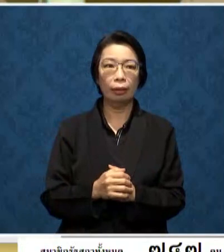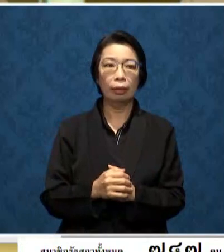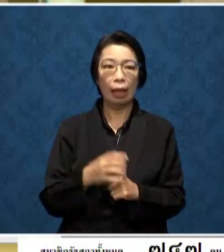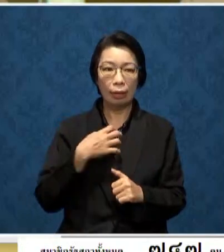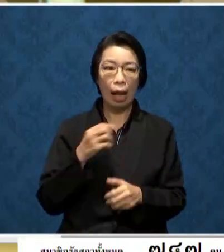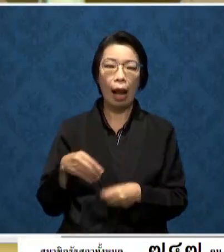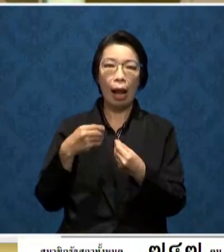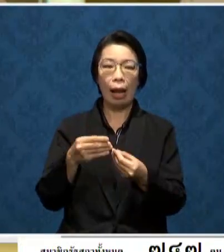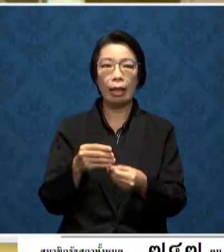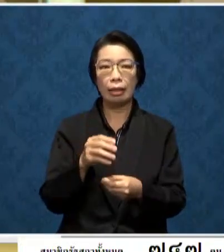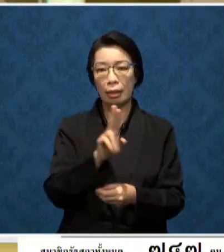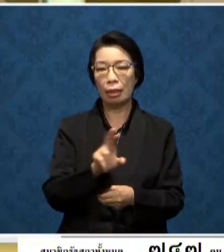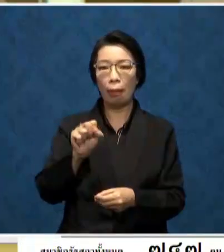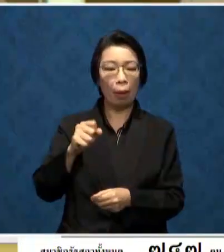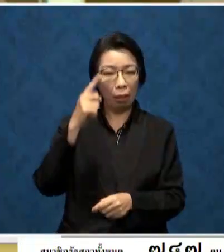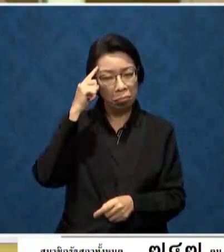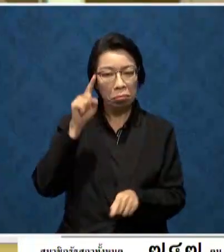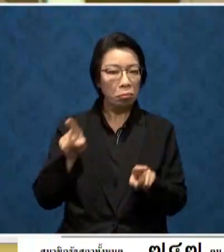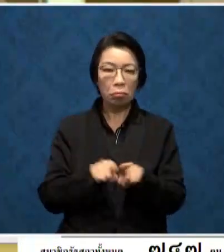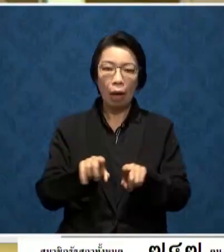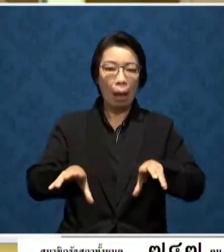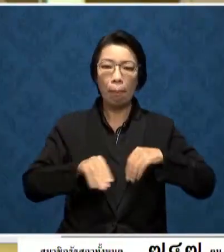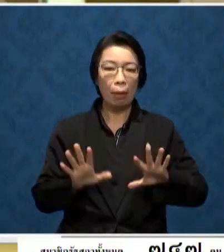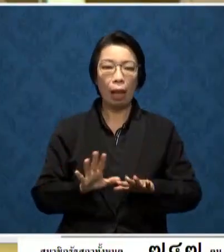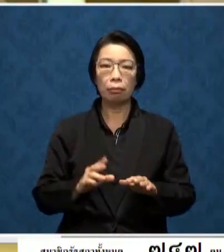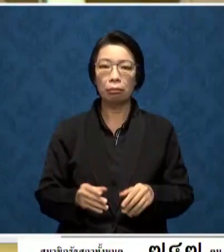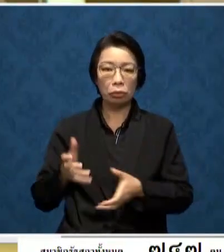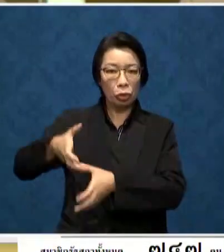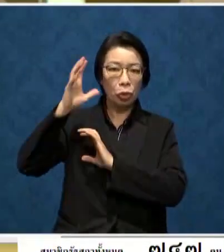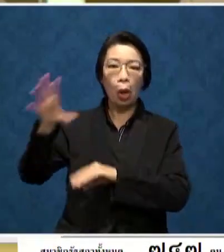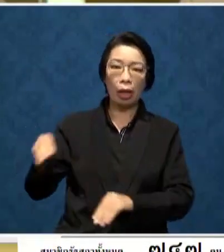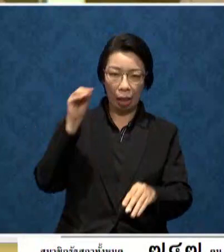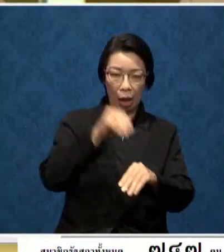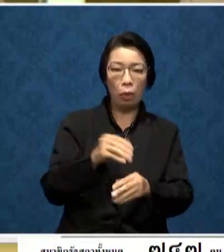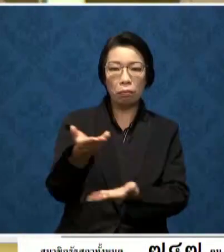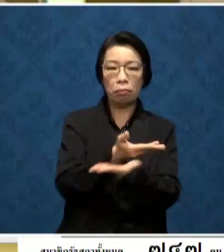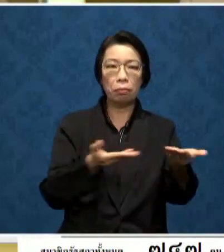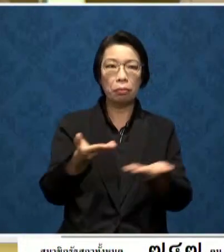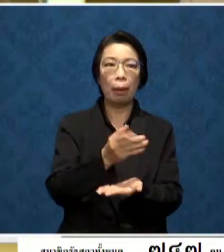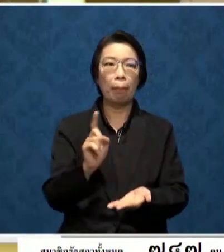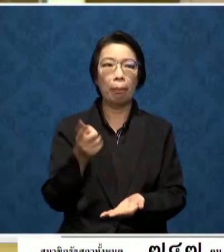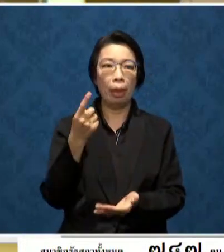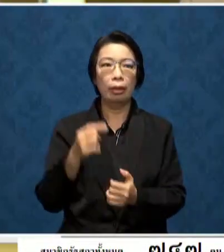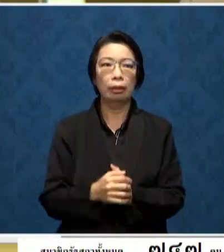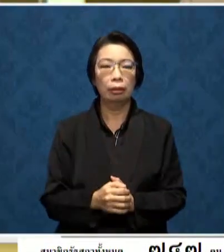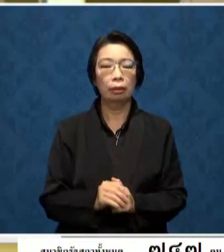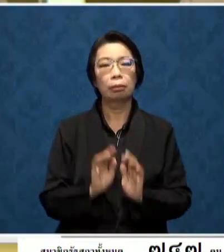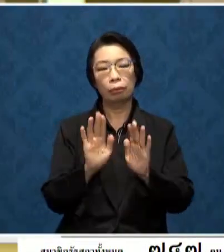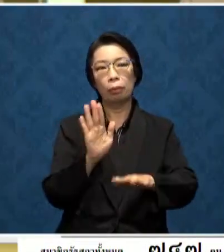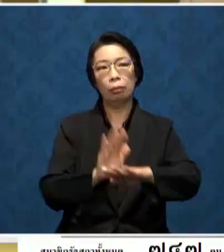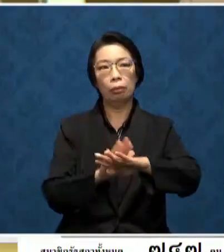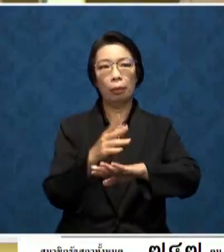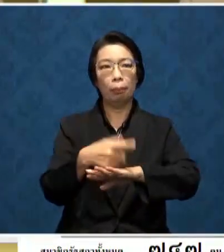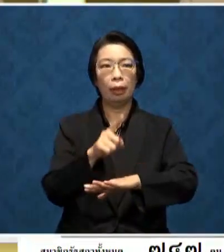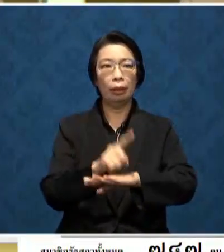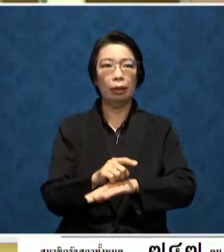ิจารณาไม่เหนชอบไปแล้วกลับมาพิจาราไดอกครั้งนึงนี่ประเดนอยตรนี้ครบทประทานประ